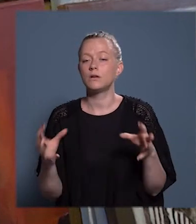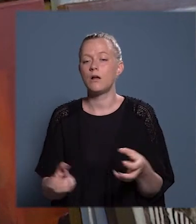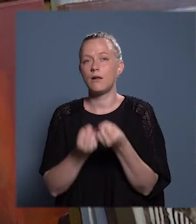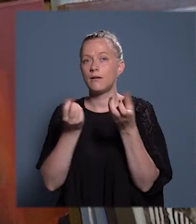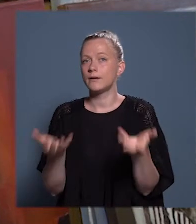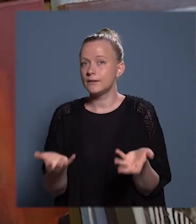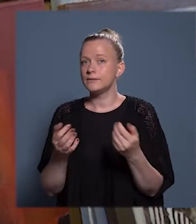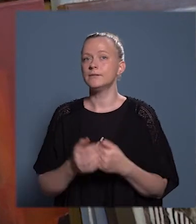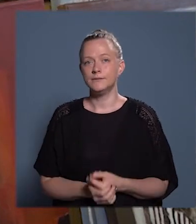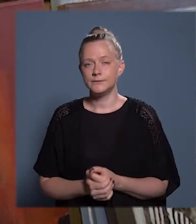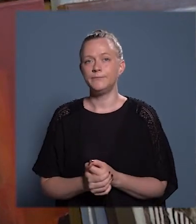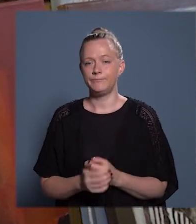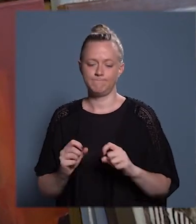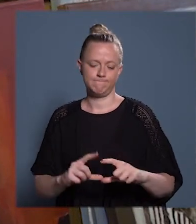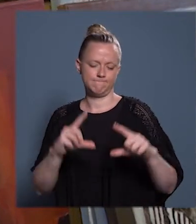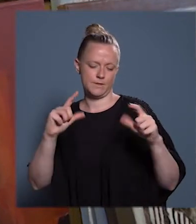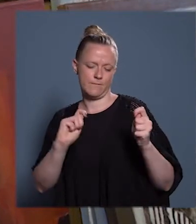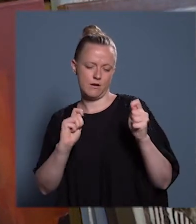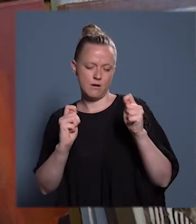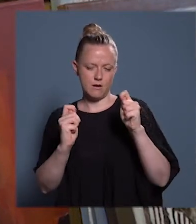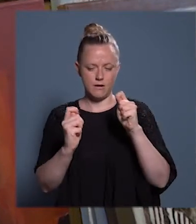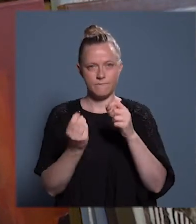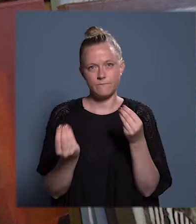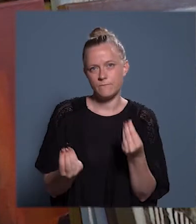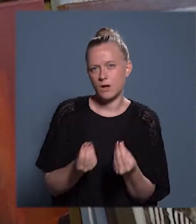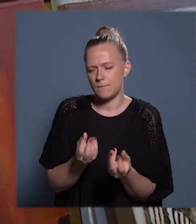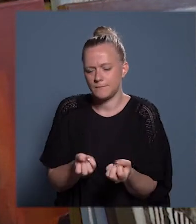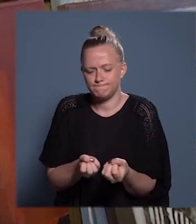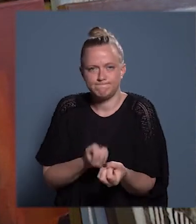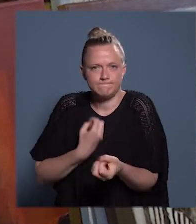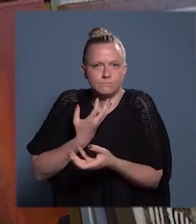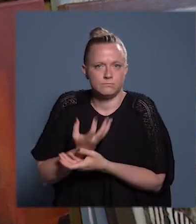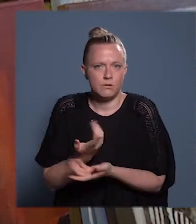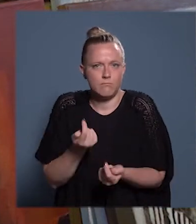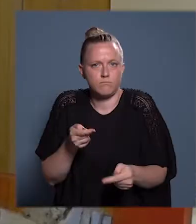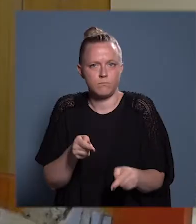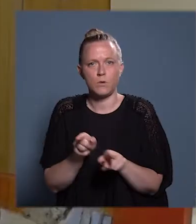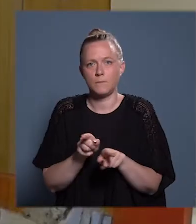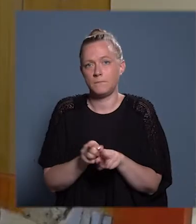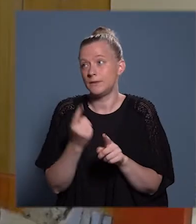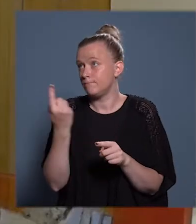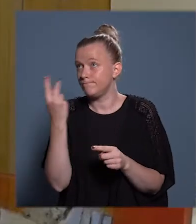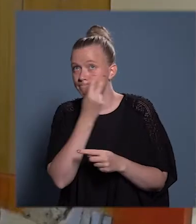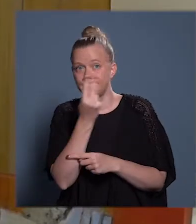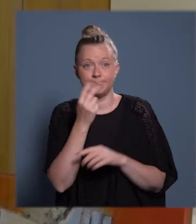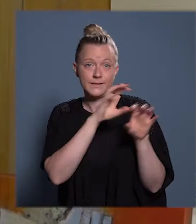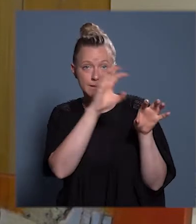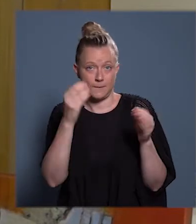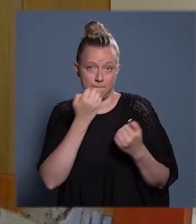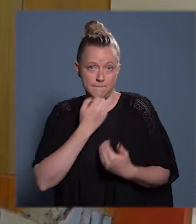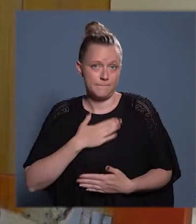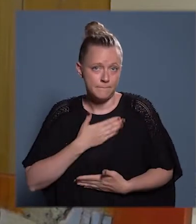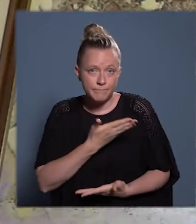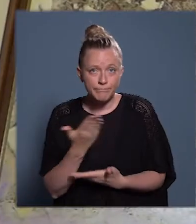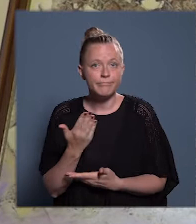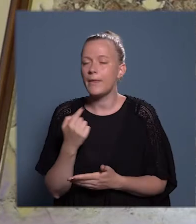azt képileg átformálja valamit. Kihoz belőle, mint ahogyan itt a képeimben is látszik, hogy nem